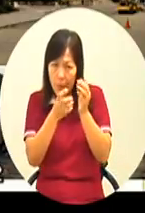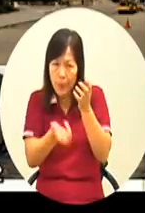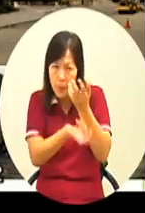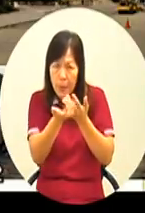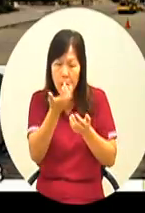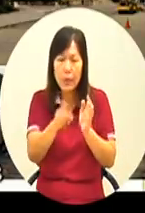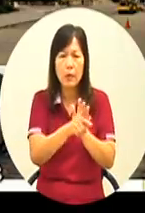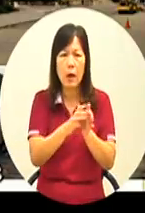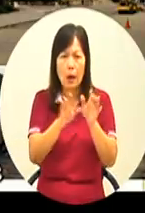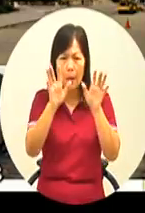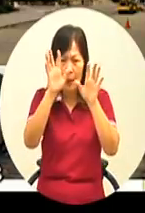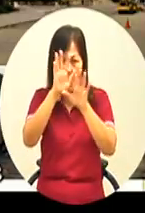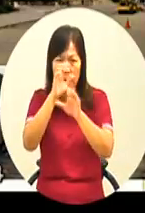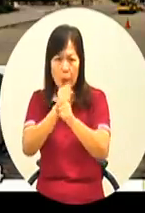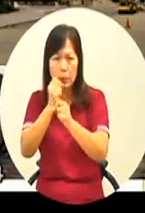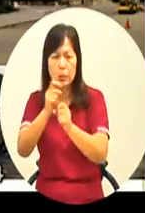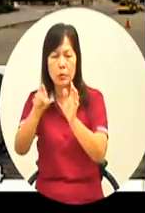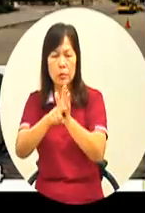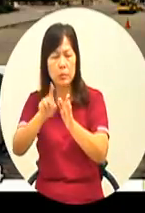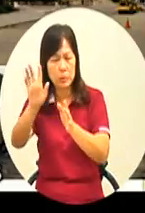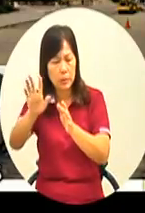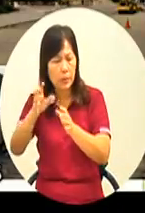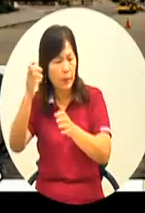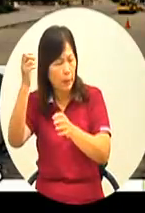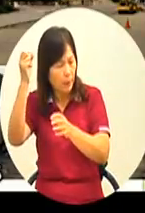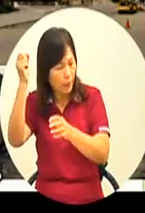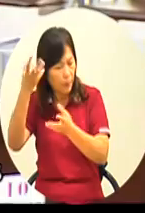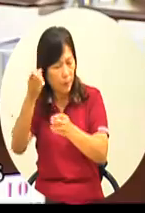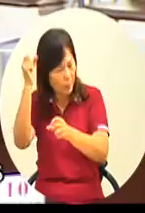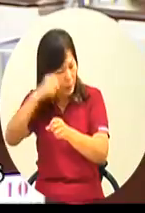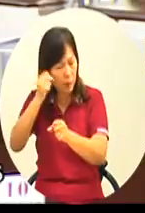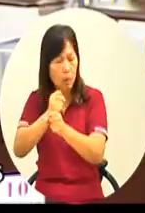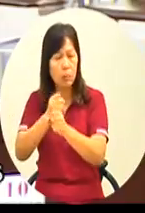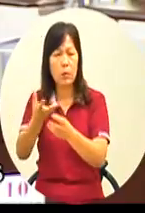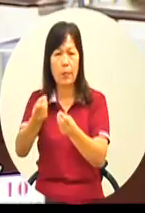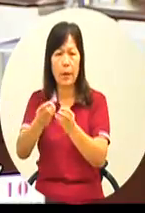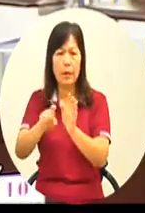班呢？你那里啊人上班无入去休息啊？哦，你掠，